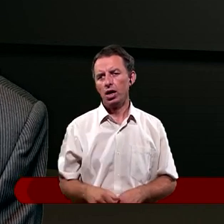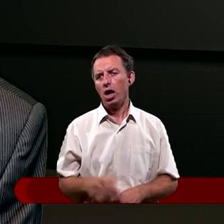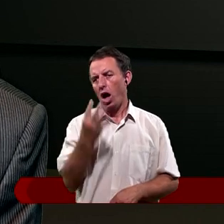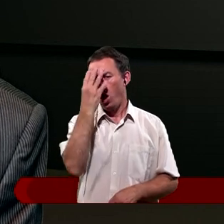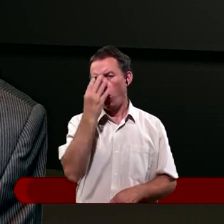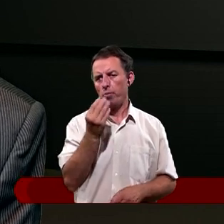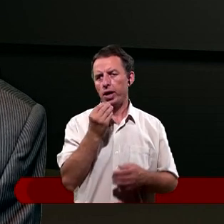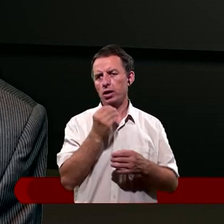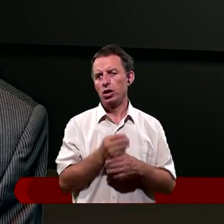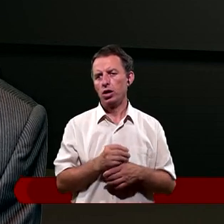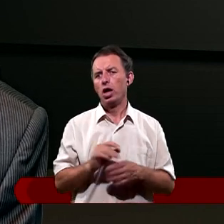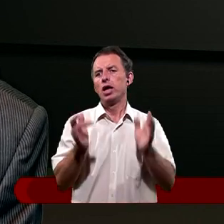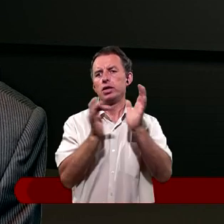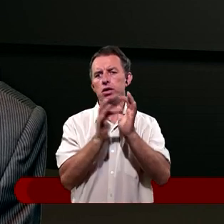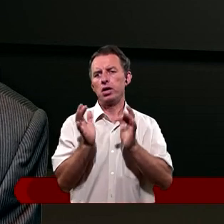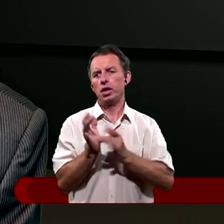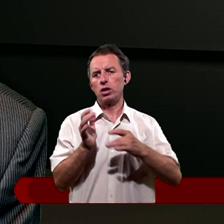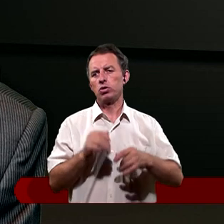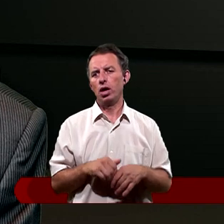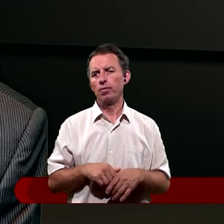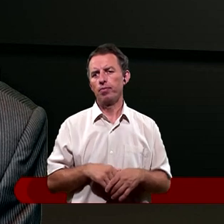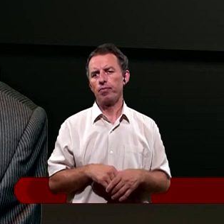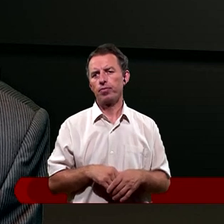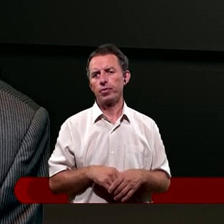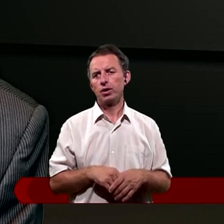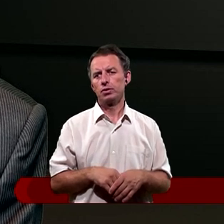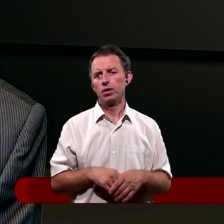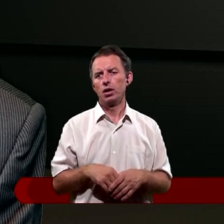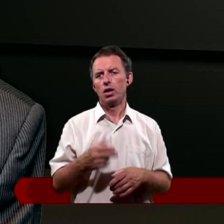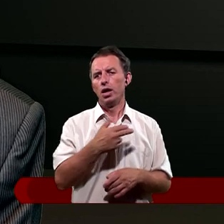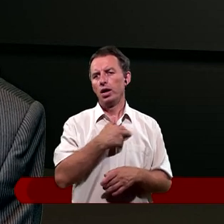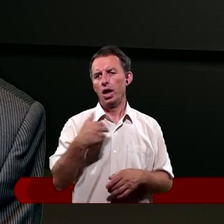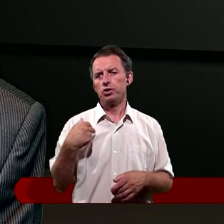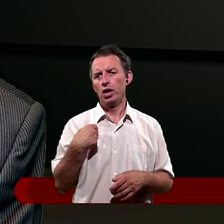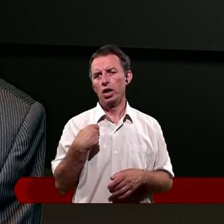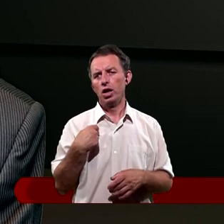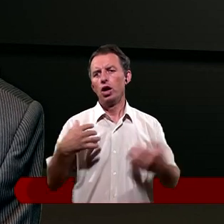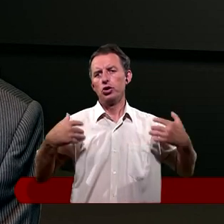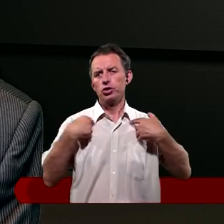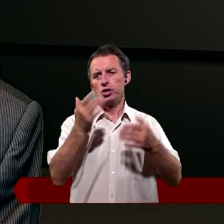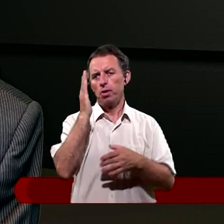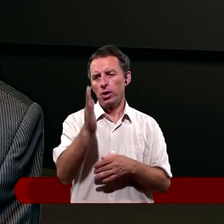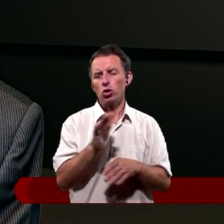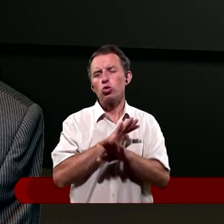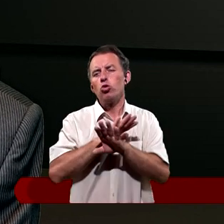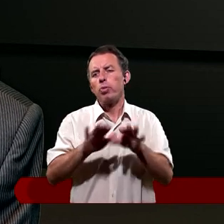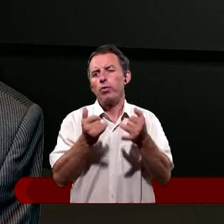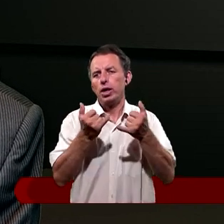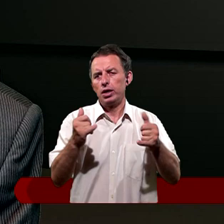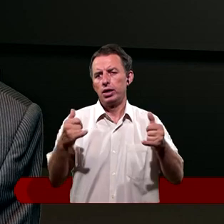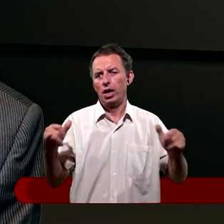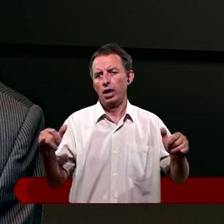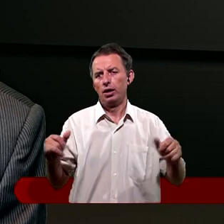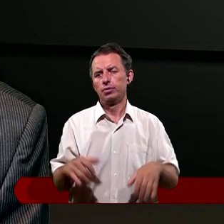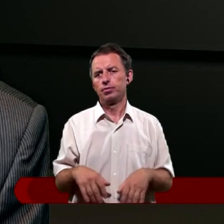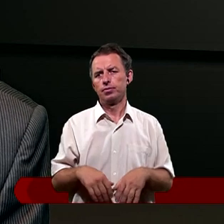w ten obraz, czyli w Jezusa Chrystusa, nasze życie będzie zupełnie inne.